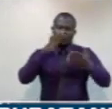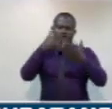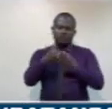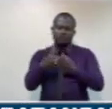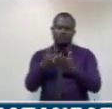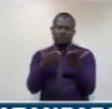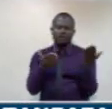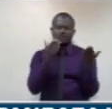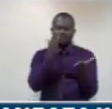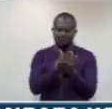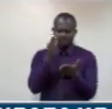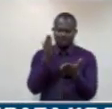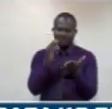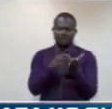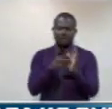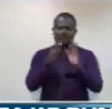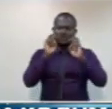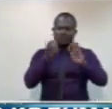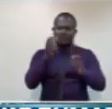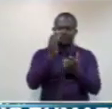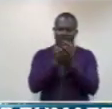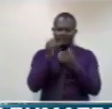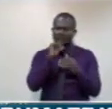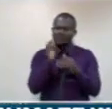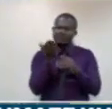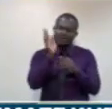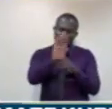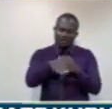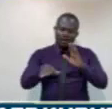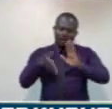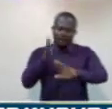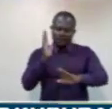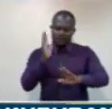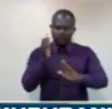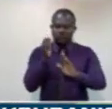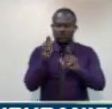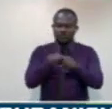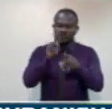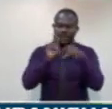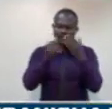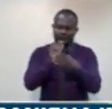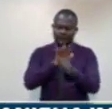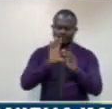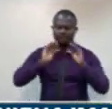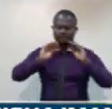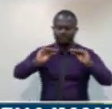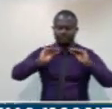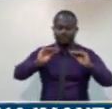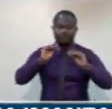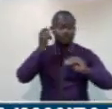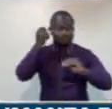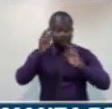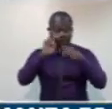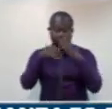hagati iracitse, ni ukuvuga ngo warasubika urubanza iyo bitagarutse vuba. Abakiriya nabo ni ukwigisha. Umukiriya yumva